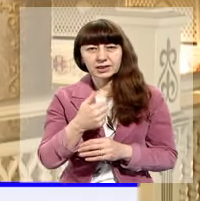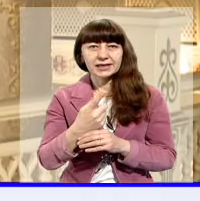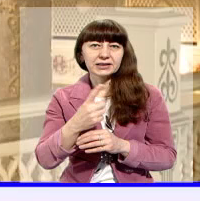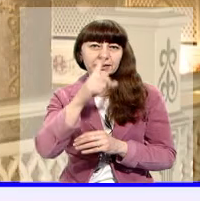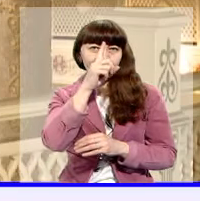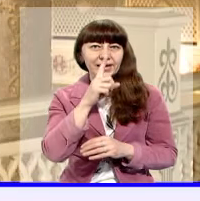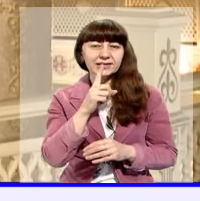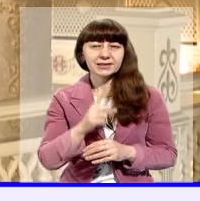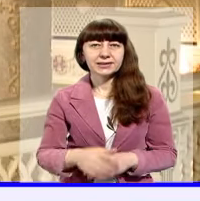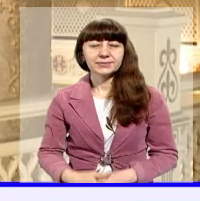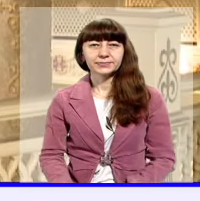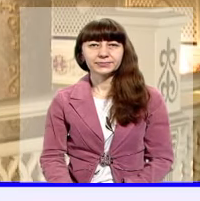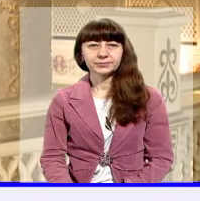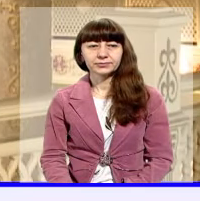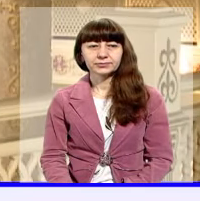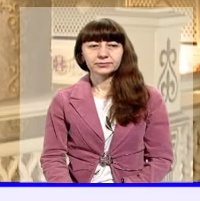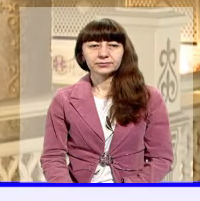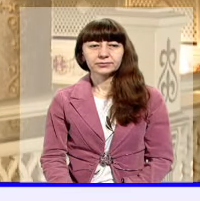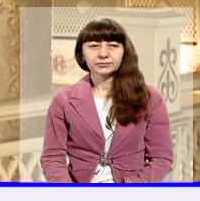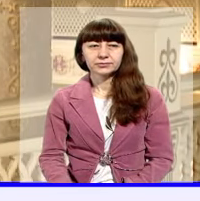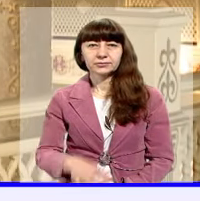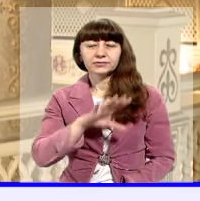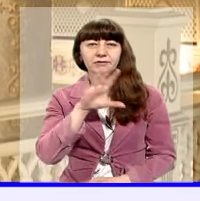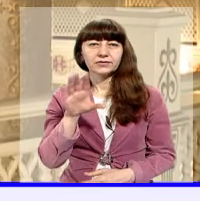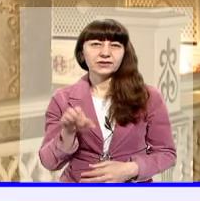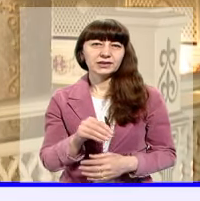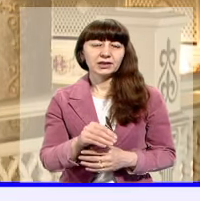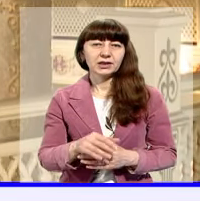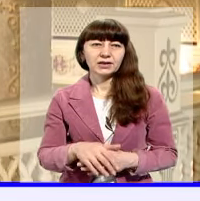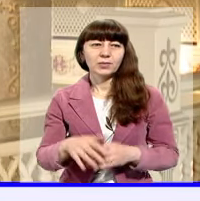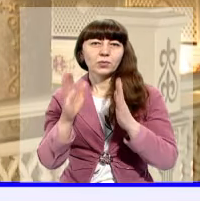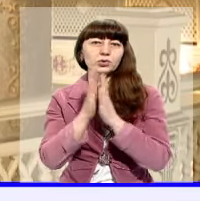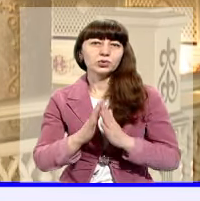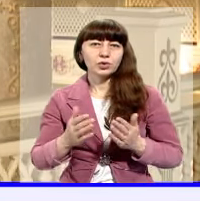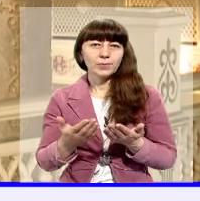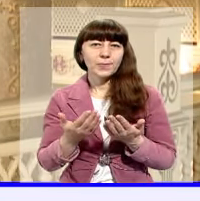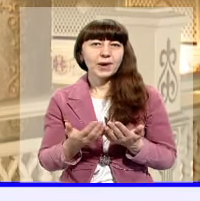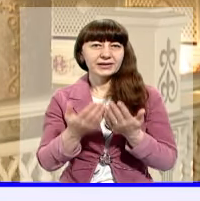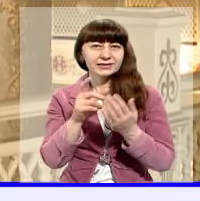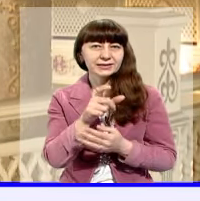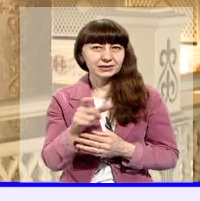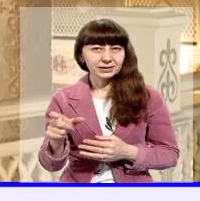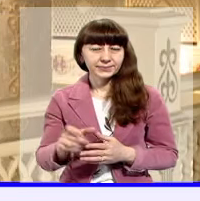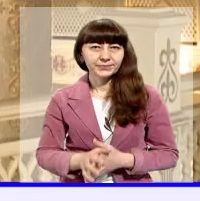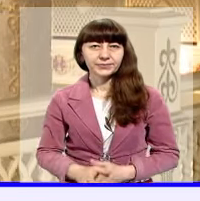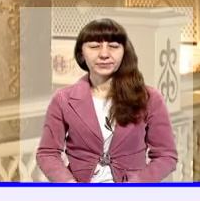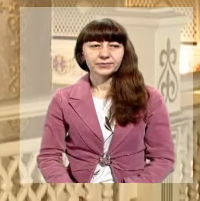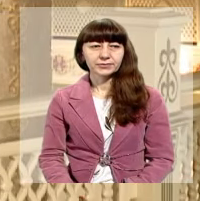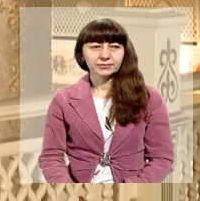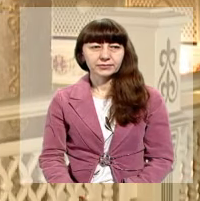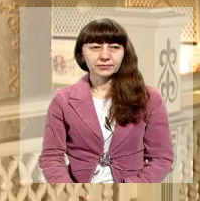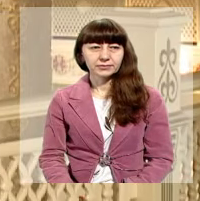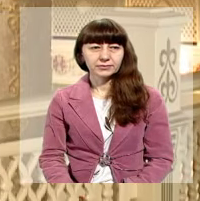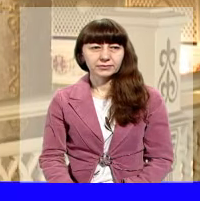бүкіл осы Орта Азия ғұламалар кеңесі бойынша 11-ші наурыз деп бекітілді. Және де